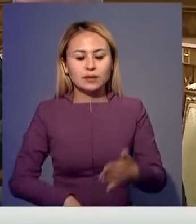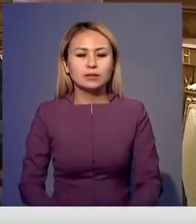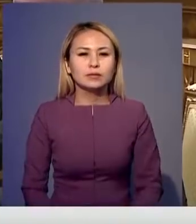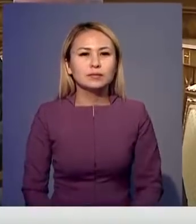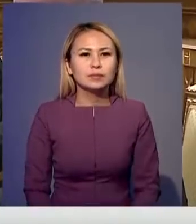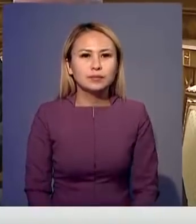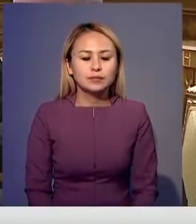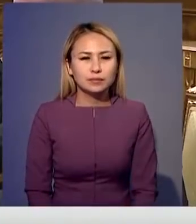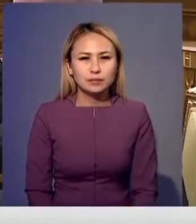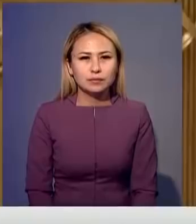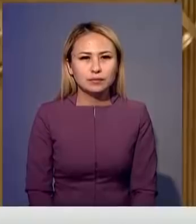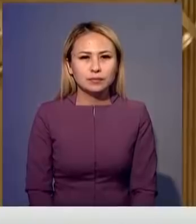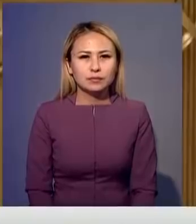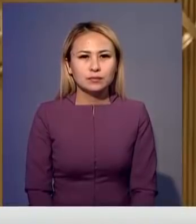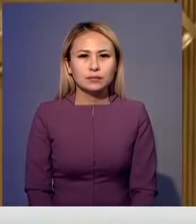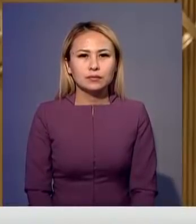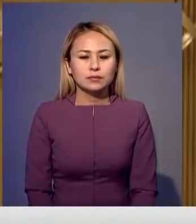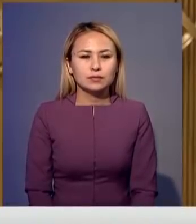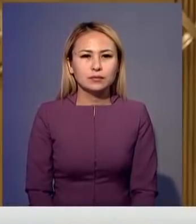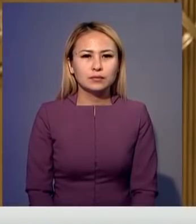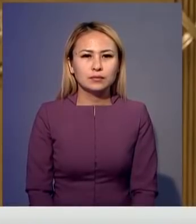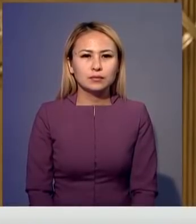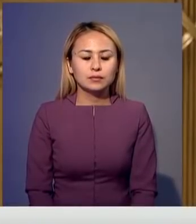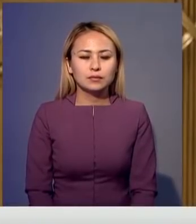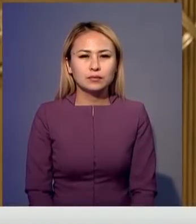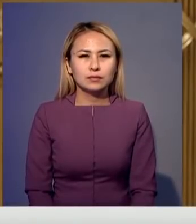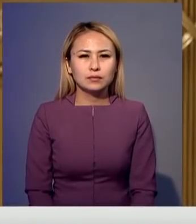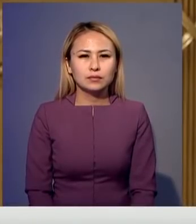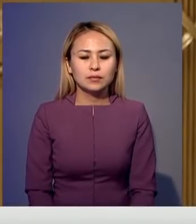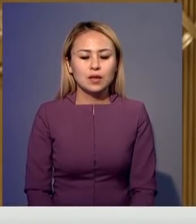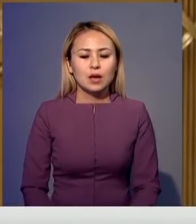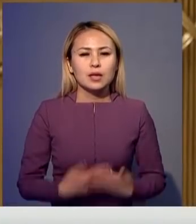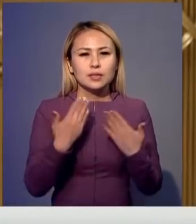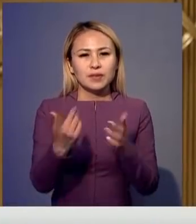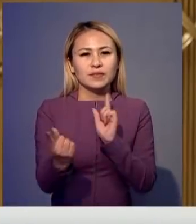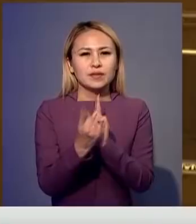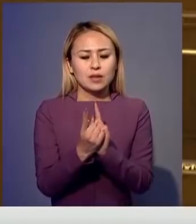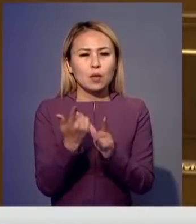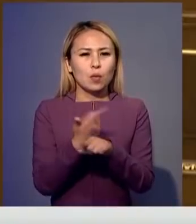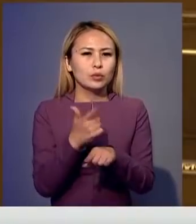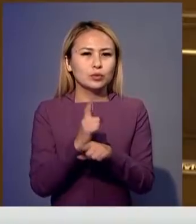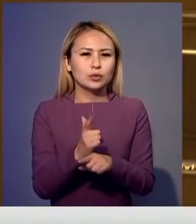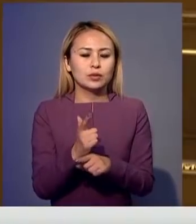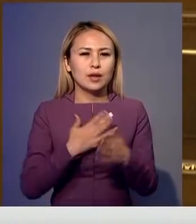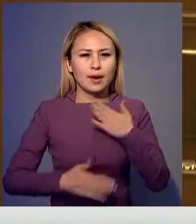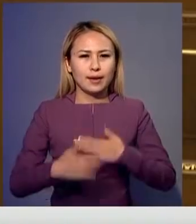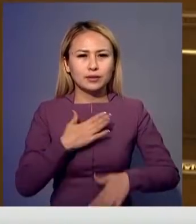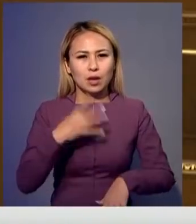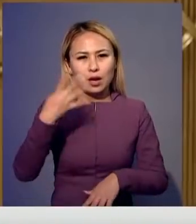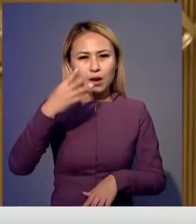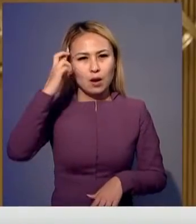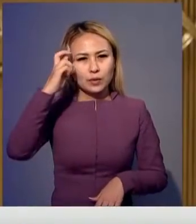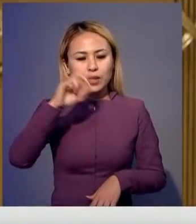World, we are a company logistic port operation. We are in. Сізбен кездесу мен үшін зор мәртебе. Әлемдегі 40 мемлекетте